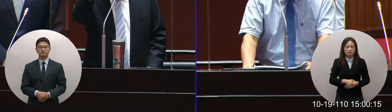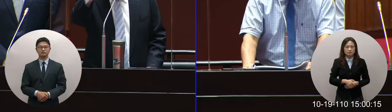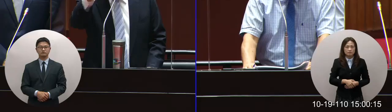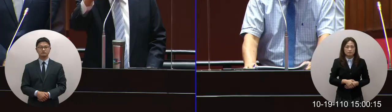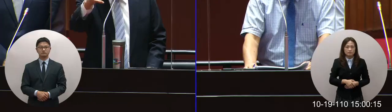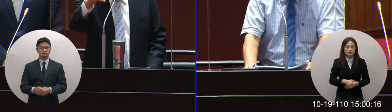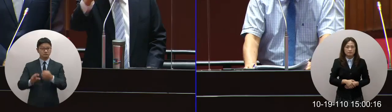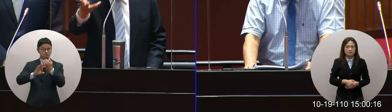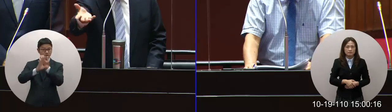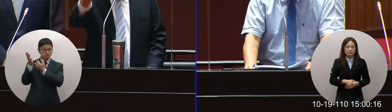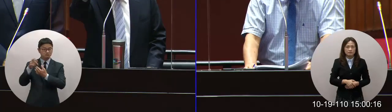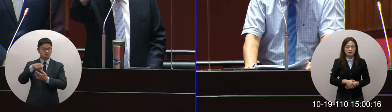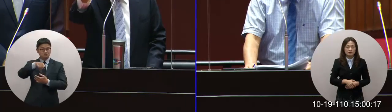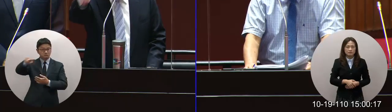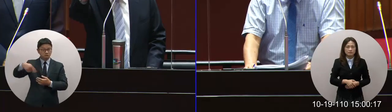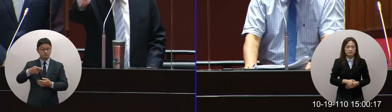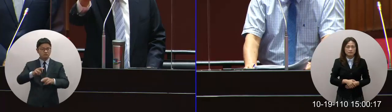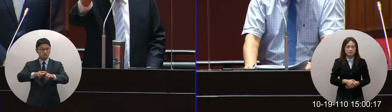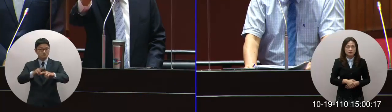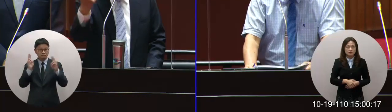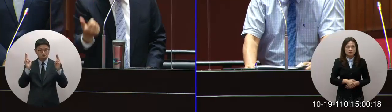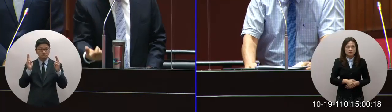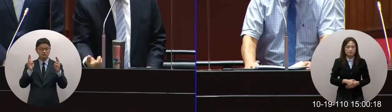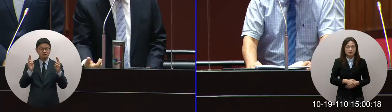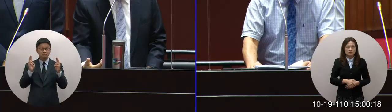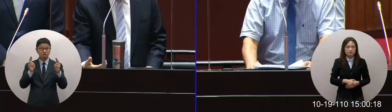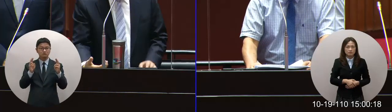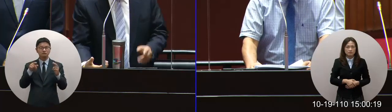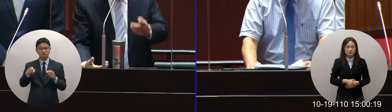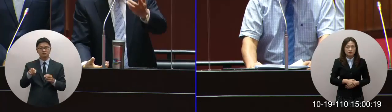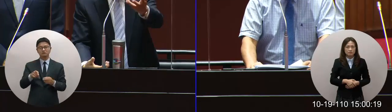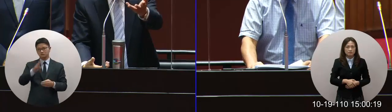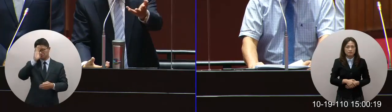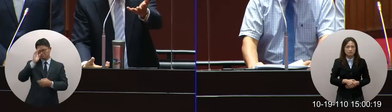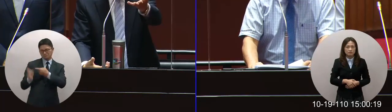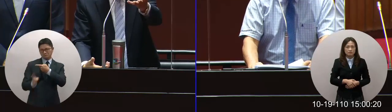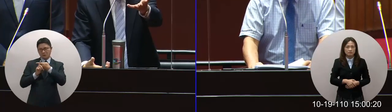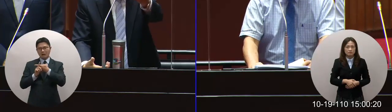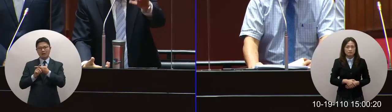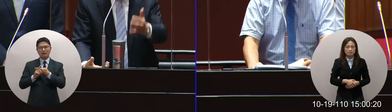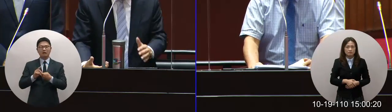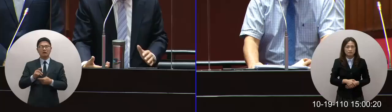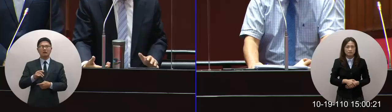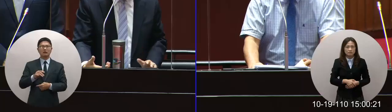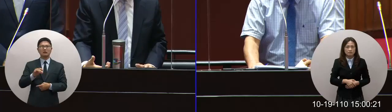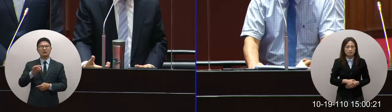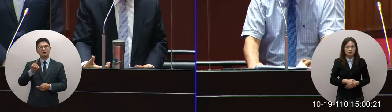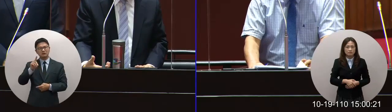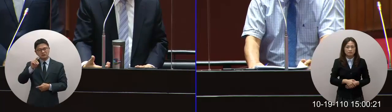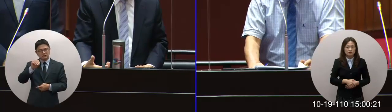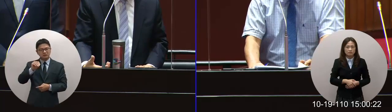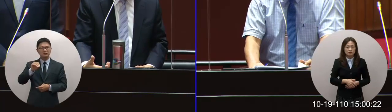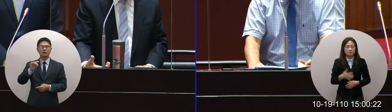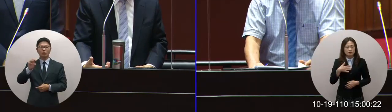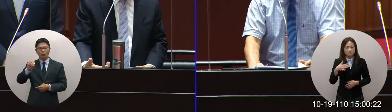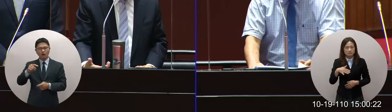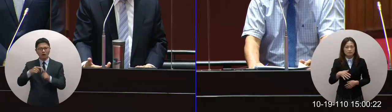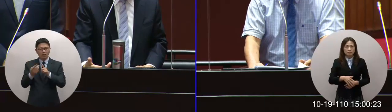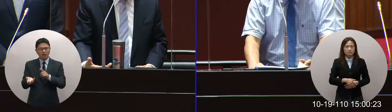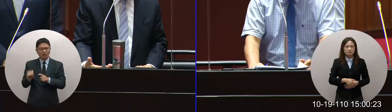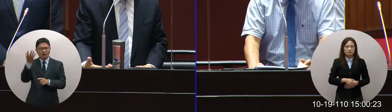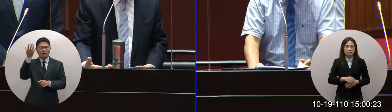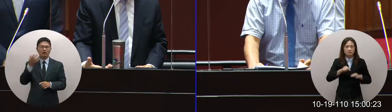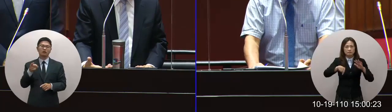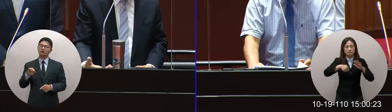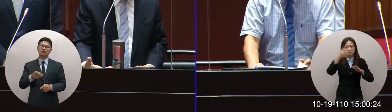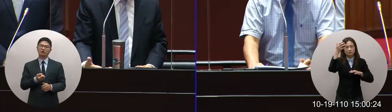哦、那些国家常常成千上万的确诊数，万一台湾如果这样还得了？ 我了解，那个院